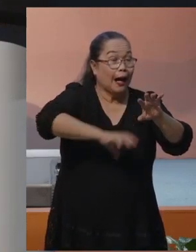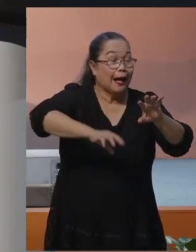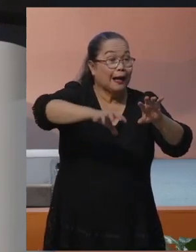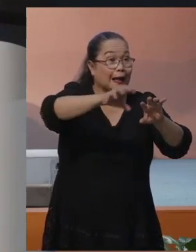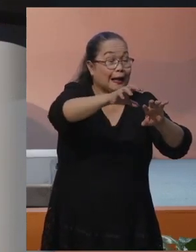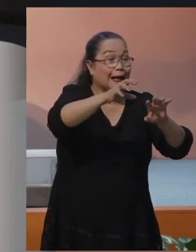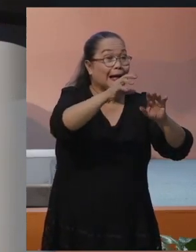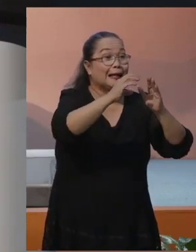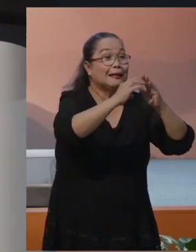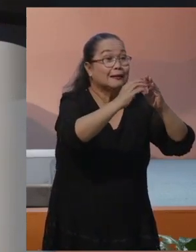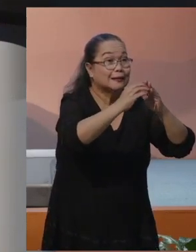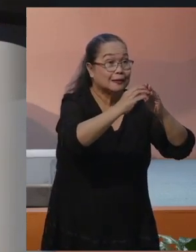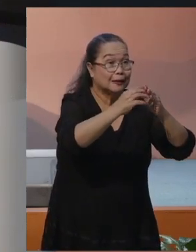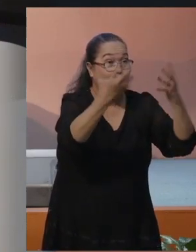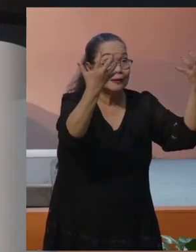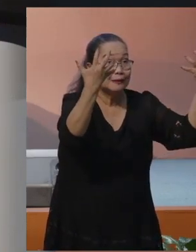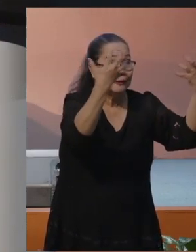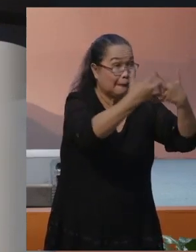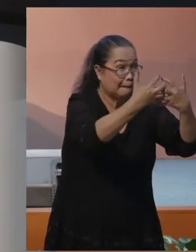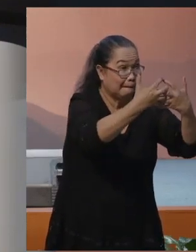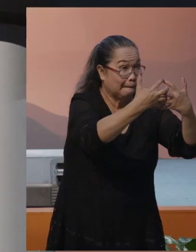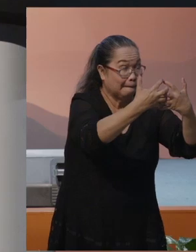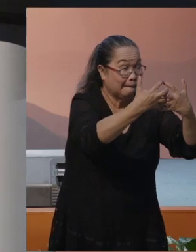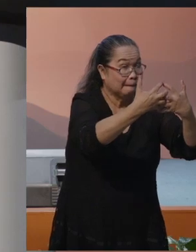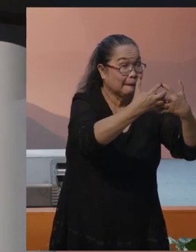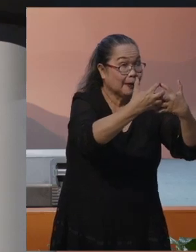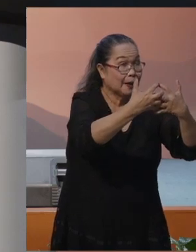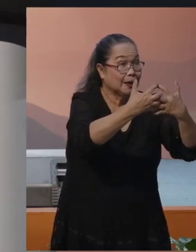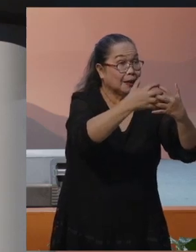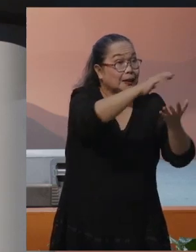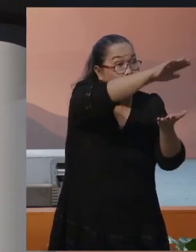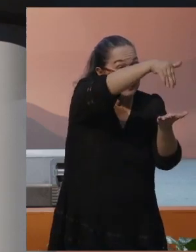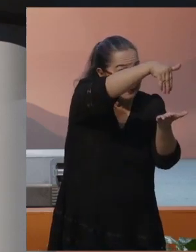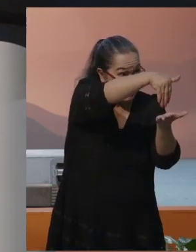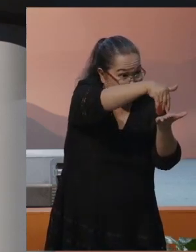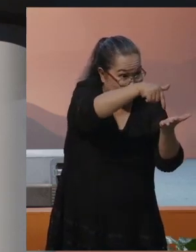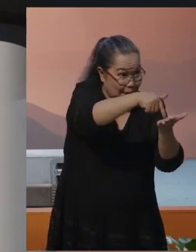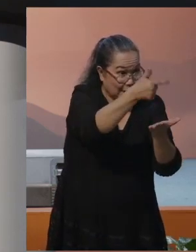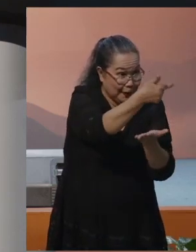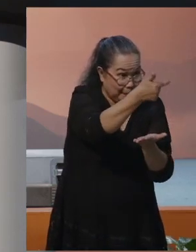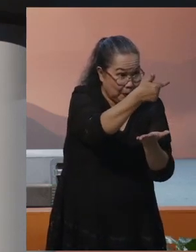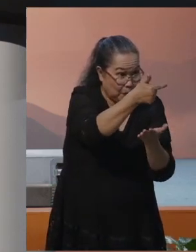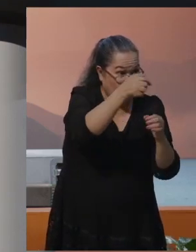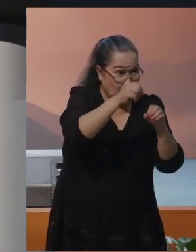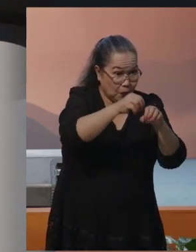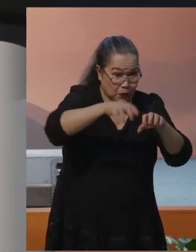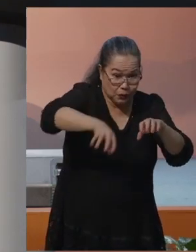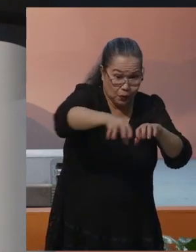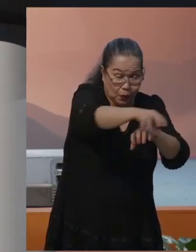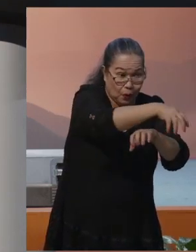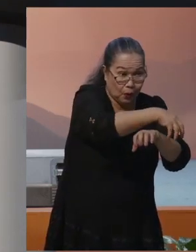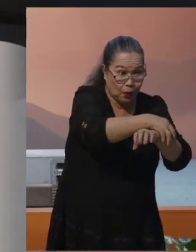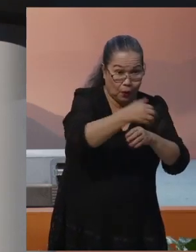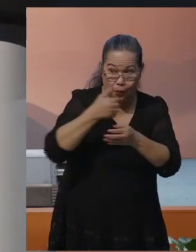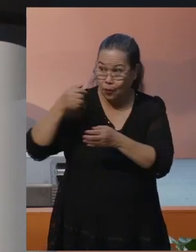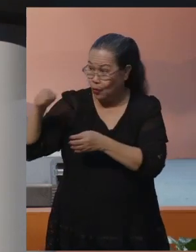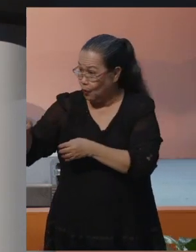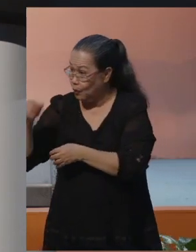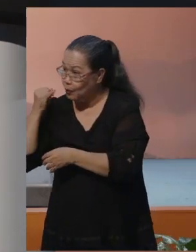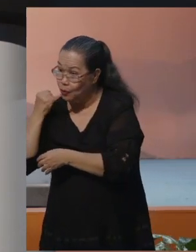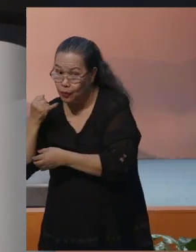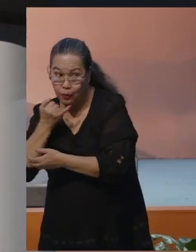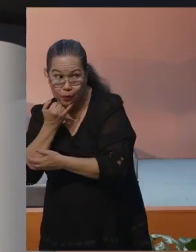kanina. Nariyan sila lahat. Naikutan na nila ang Gibeon. So para sa klolohan ng Israel ang